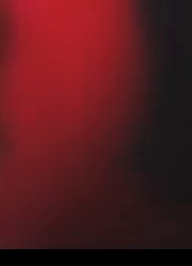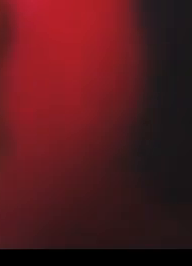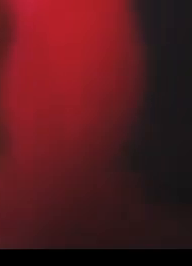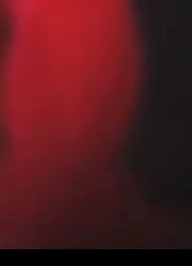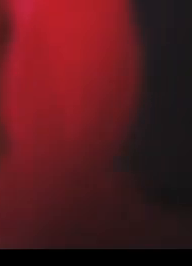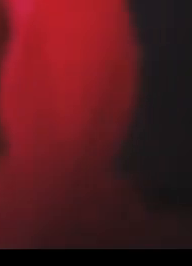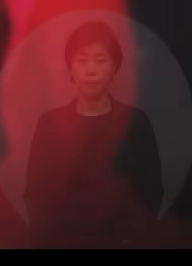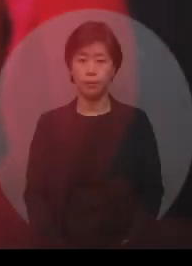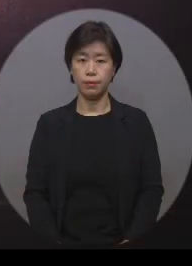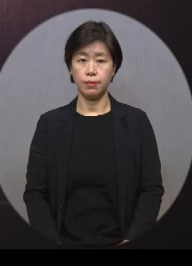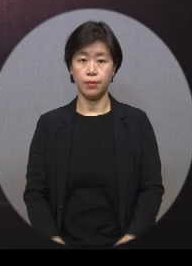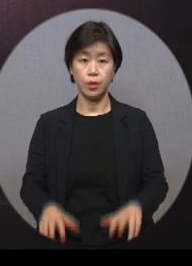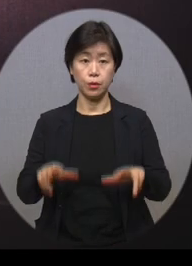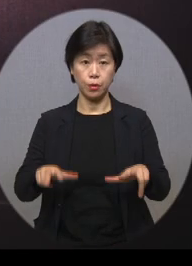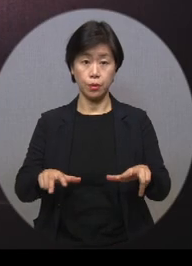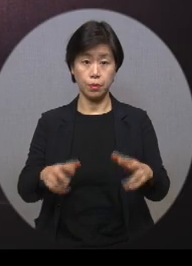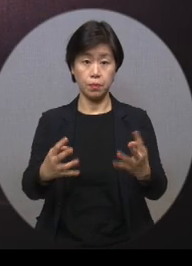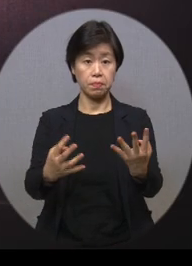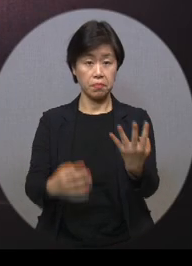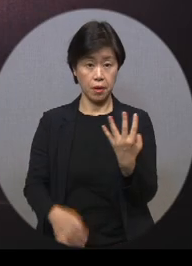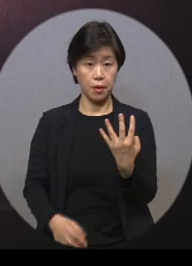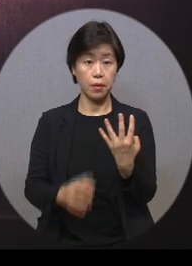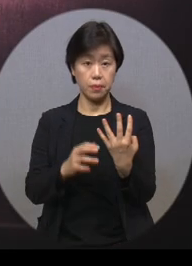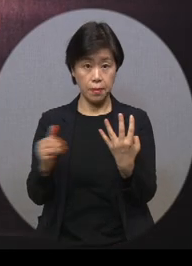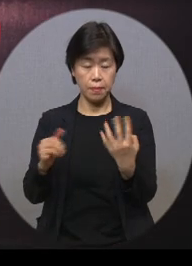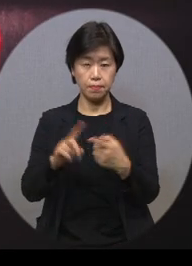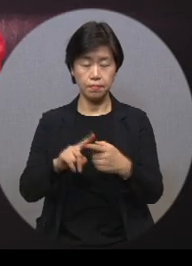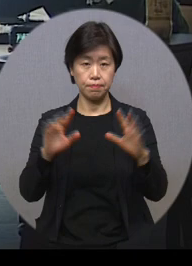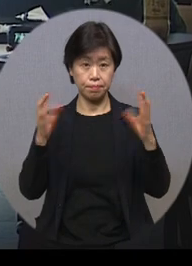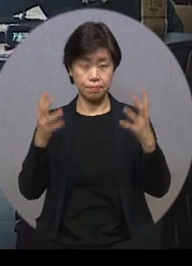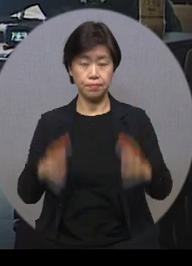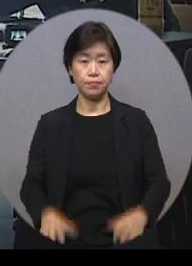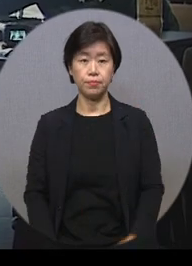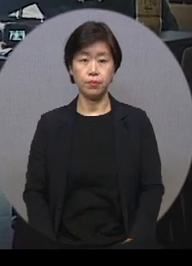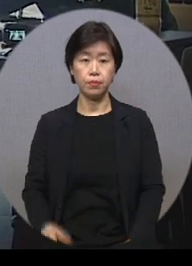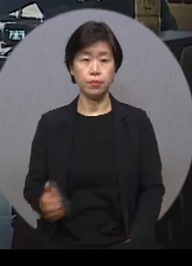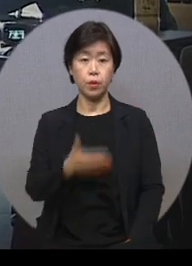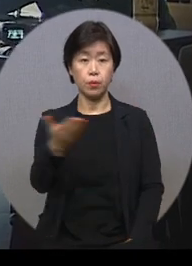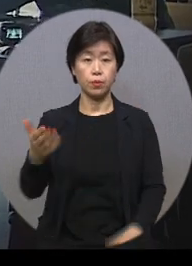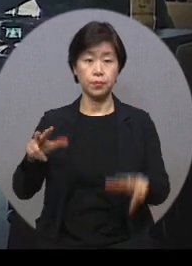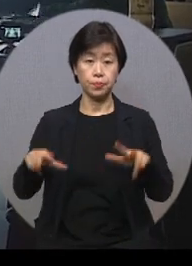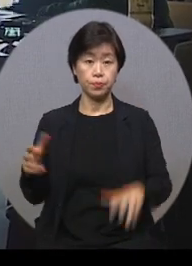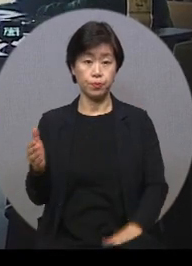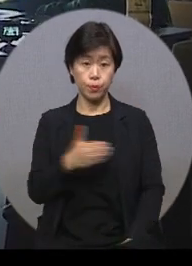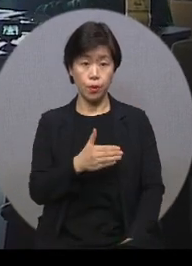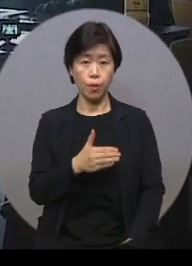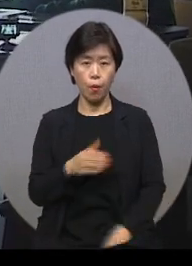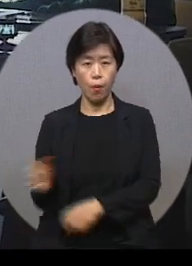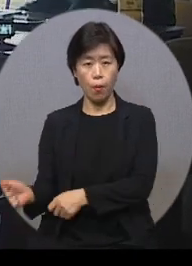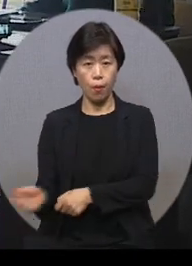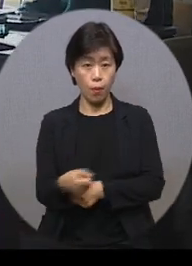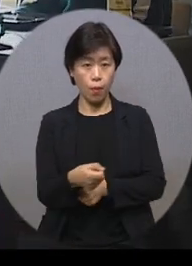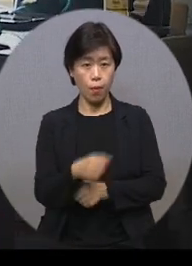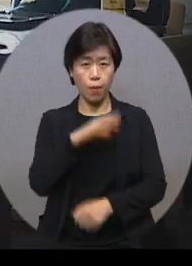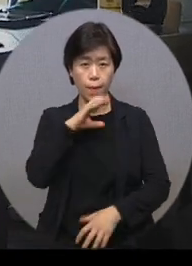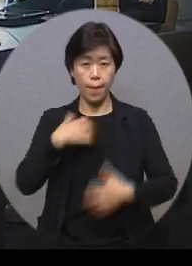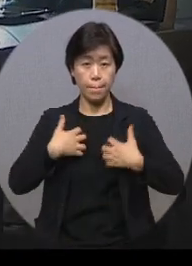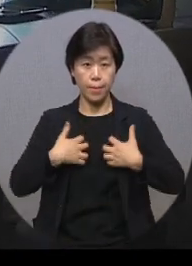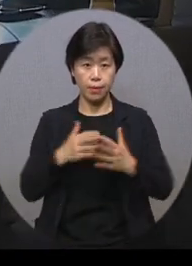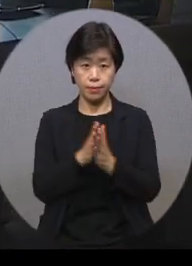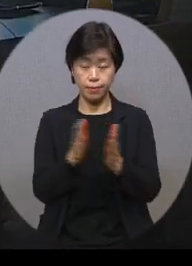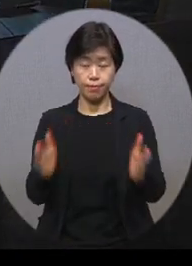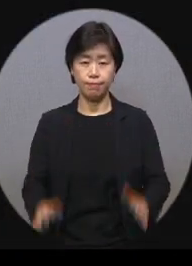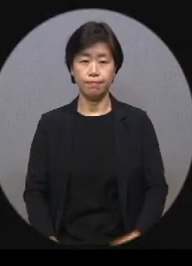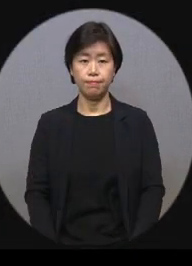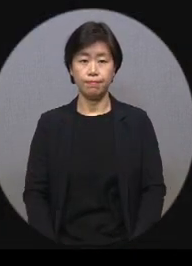이 자리에 오신 네 분 진심으로 환영합니다. 여러분들은 지금부터 골프 오징어 게임을 하시게